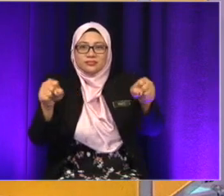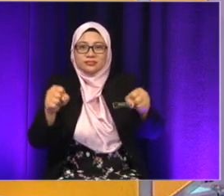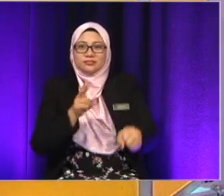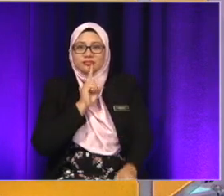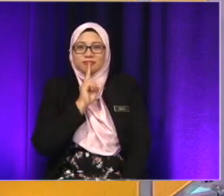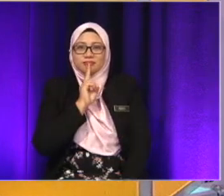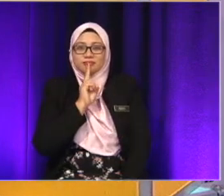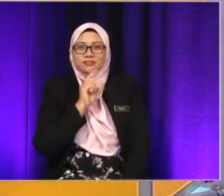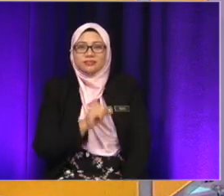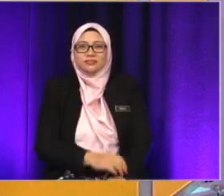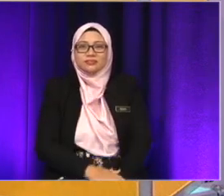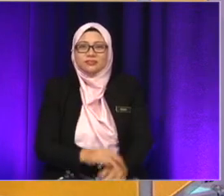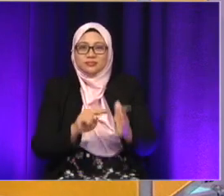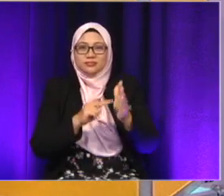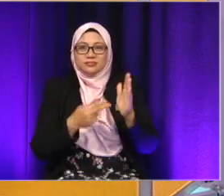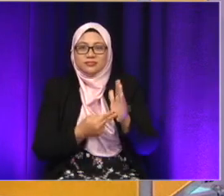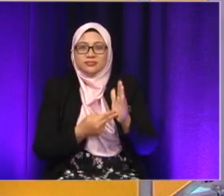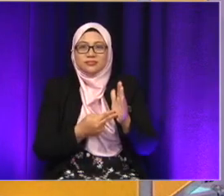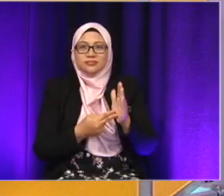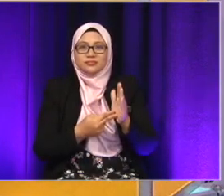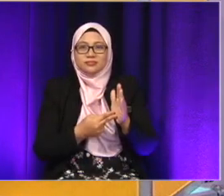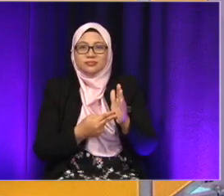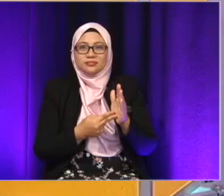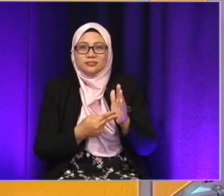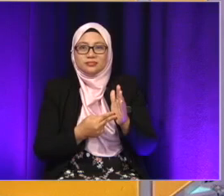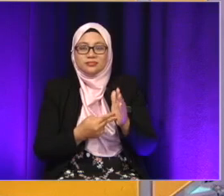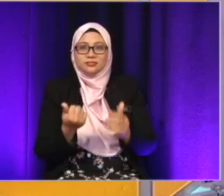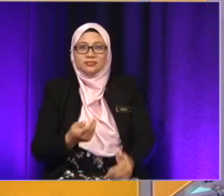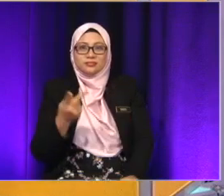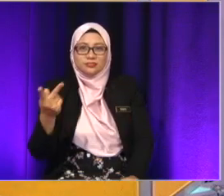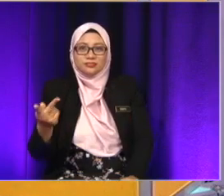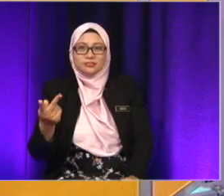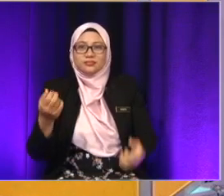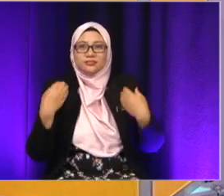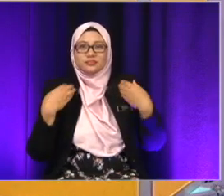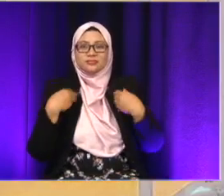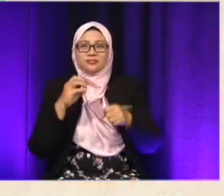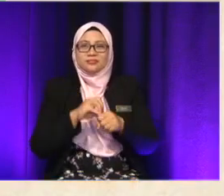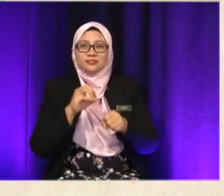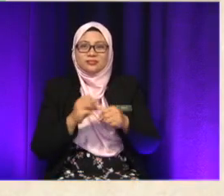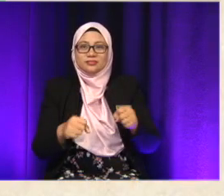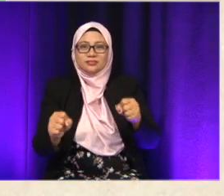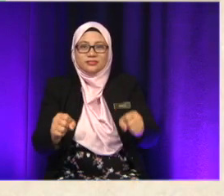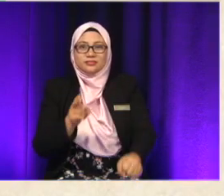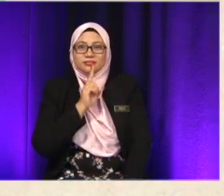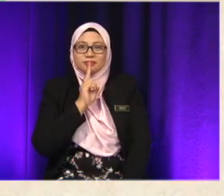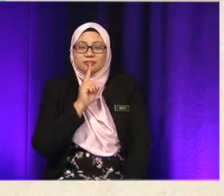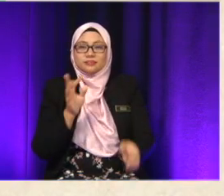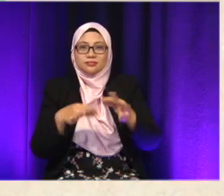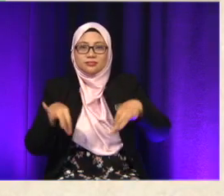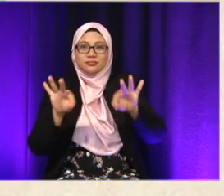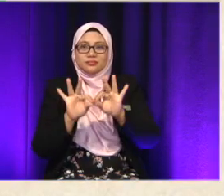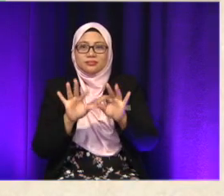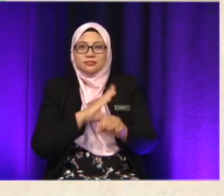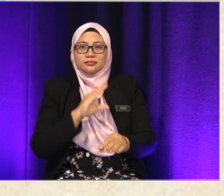konsep sistem hidrolik itu sendiri, yang kedua komponen yang terdapat dalam sistem hidrolik dan yang seterusnya kepentingan dan penggunaan sistem